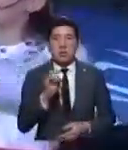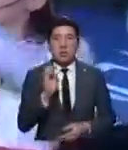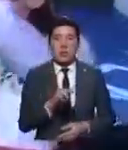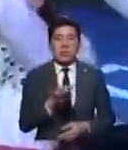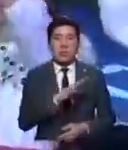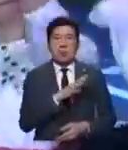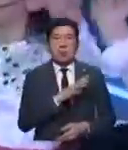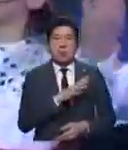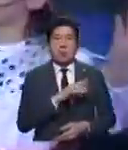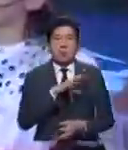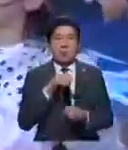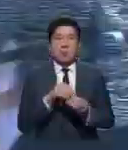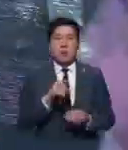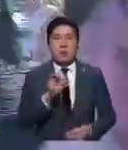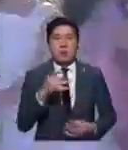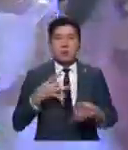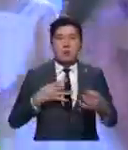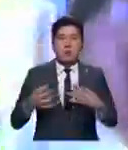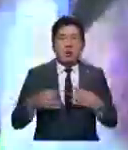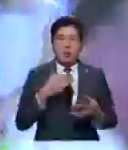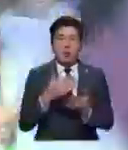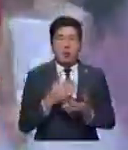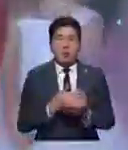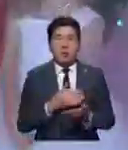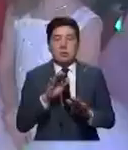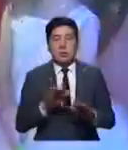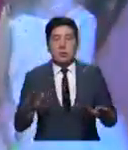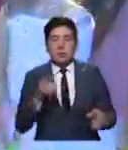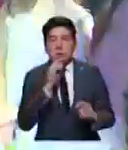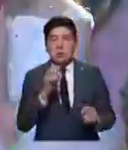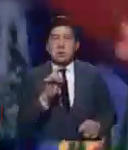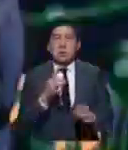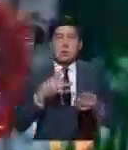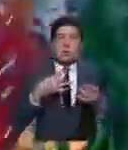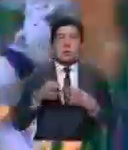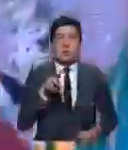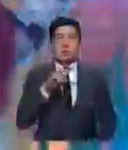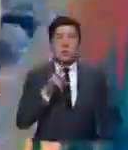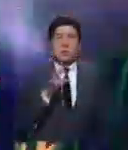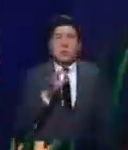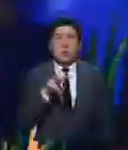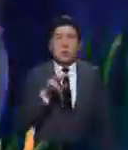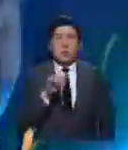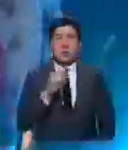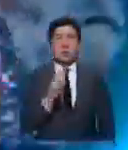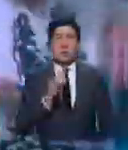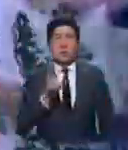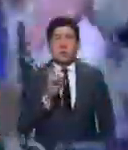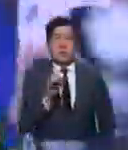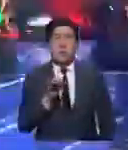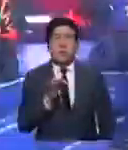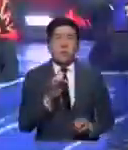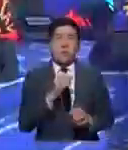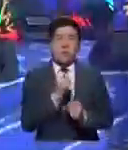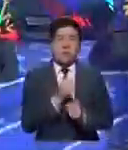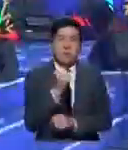Государственного театра оперы и балета «Астана-Опера» подарили детям новогодний спектакль «Золушка». Неотъемлемой частью представления стал хоровод под